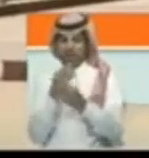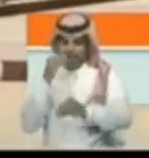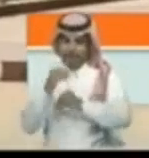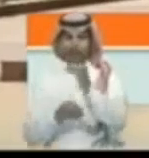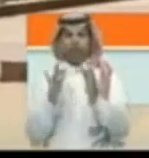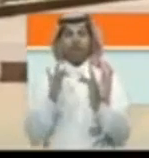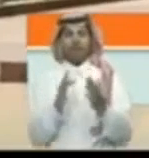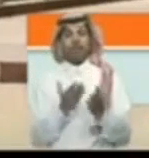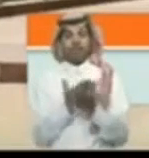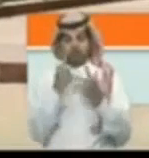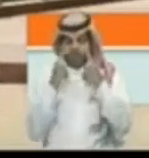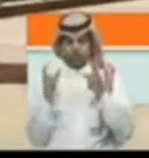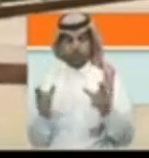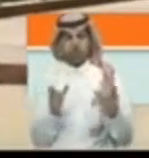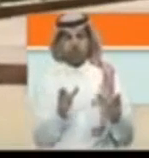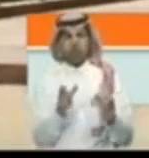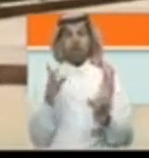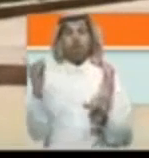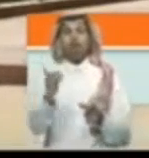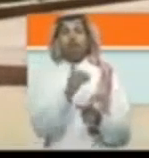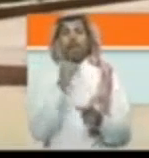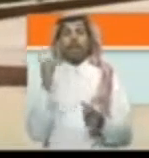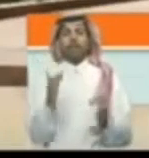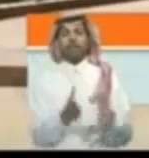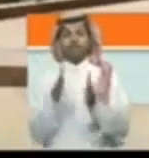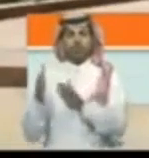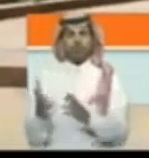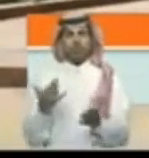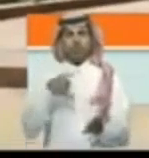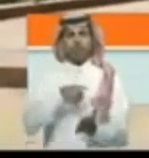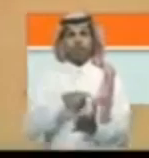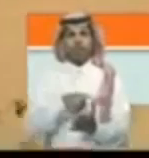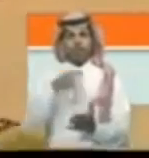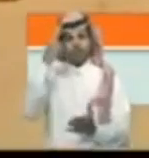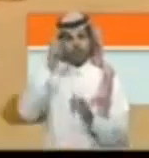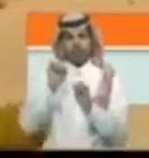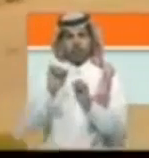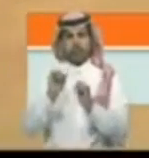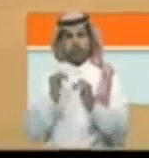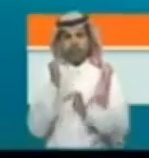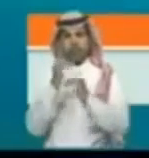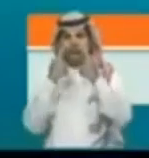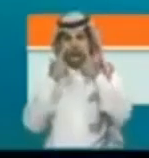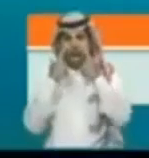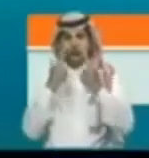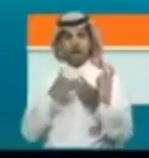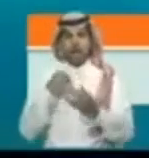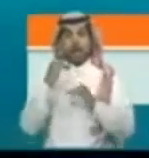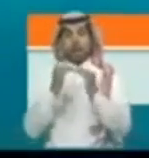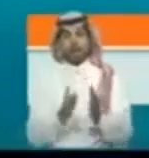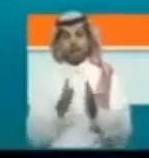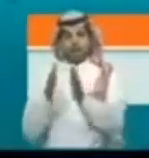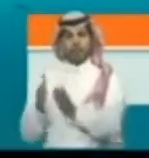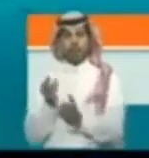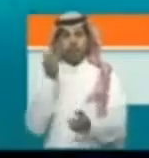الوطني للرقابة على الالتزام البيئي، إضافة إلى المركز الوطني لتنمية الحياة الفطرية.